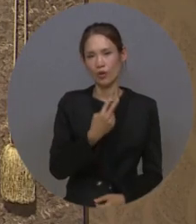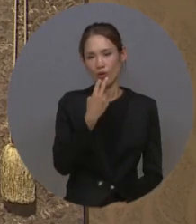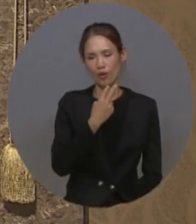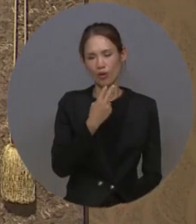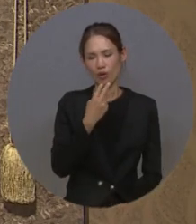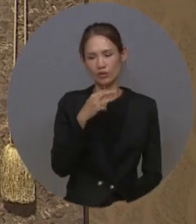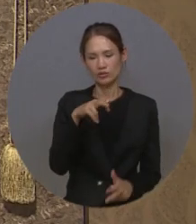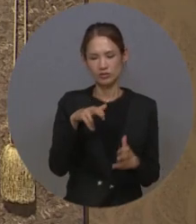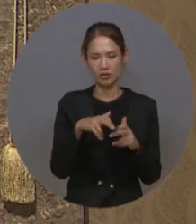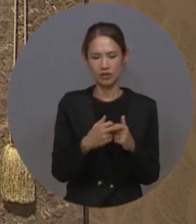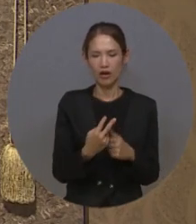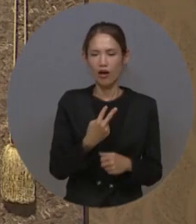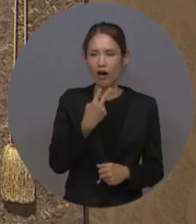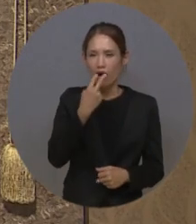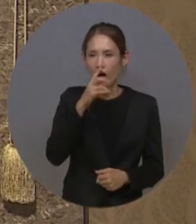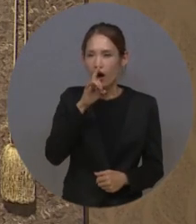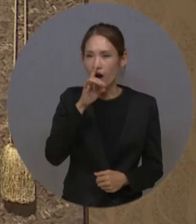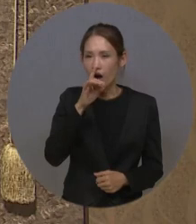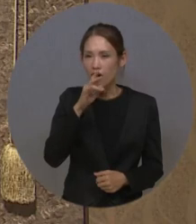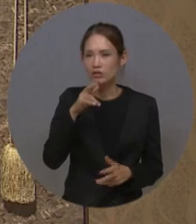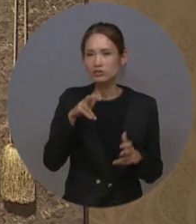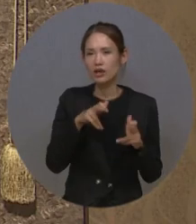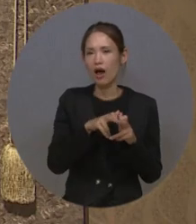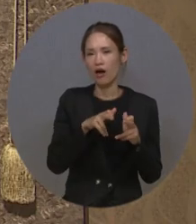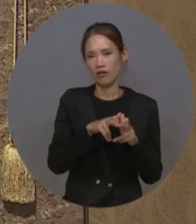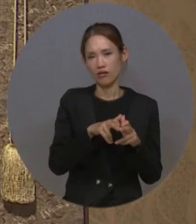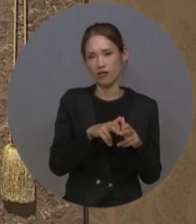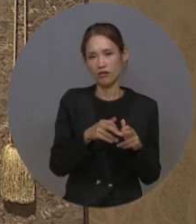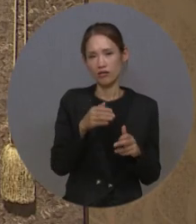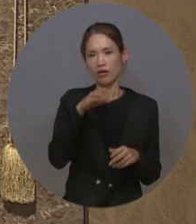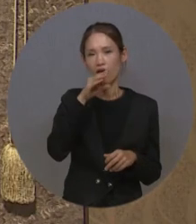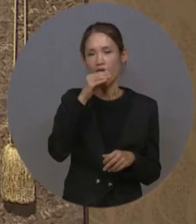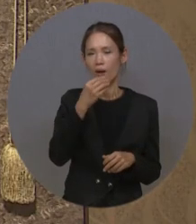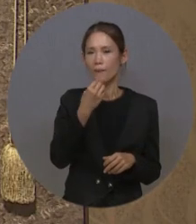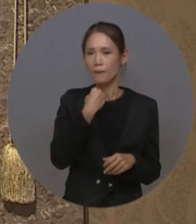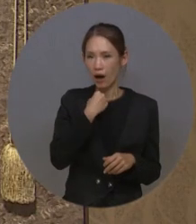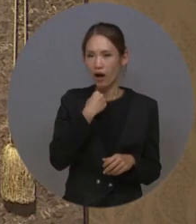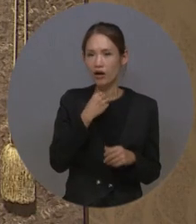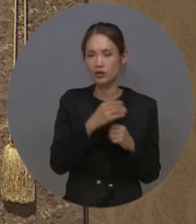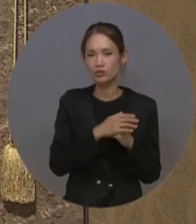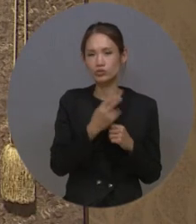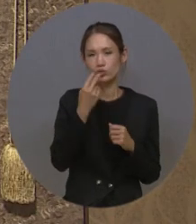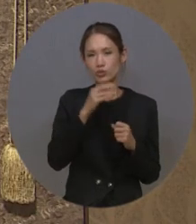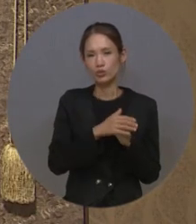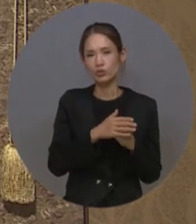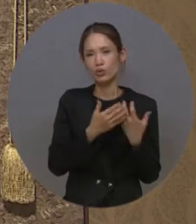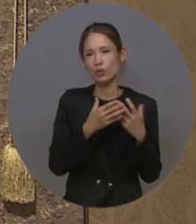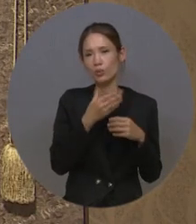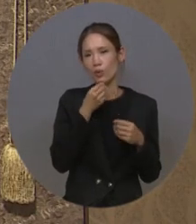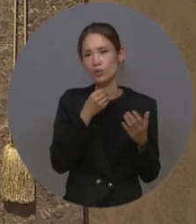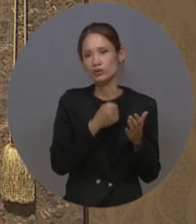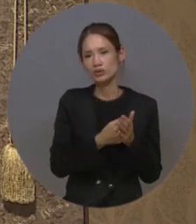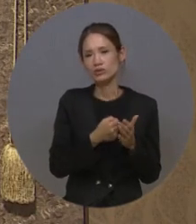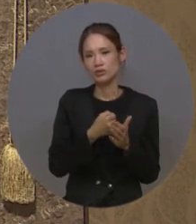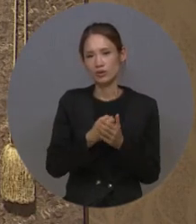네. 혀가 막아서 기도를 숨을 못 쉬게 하는 요것도 복지용품으로 지금 지정이